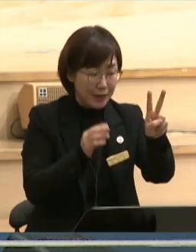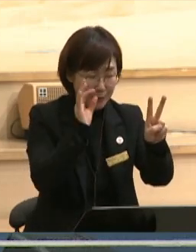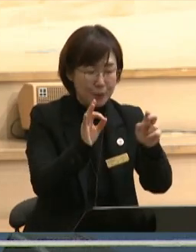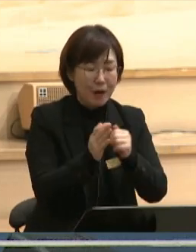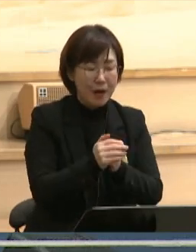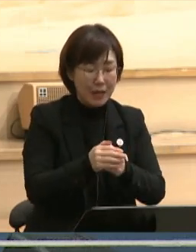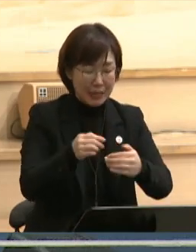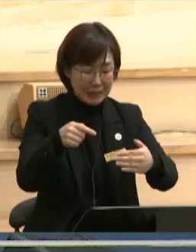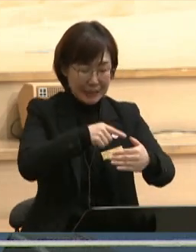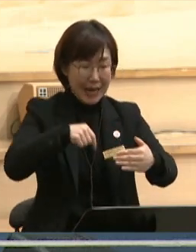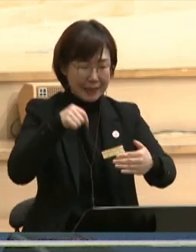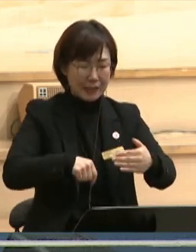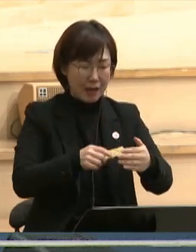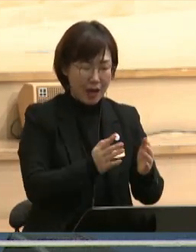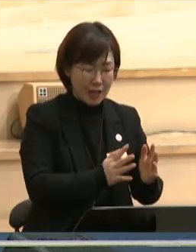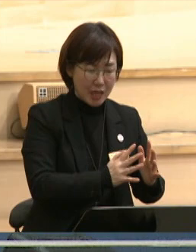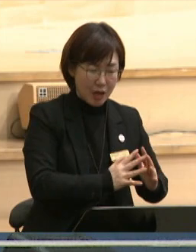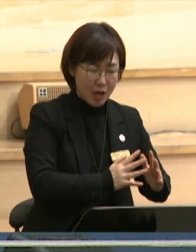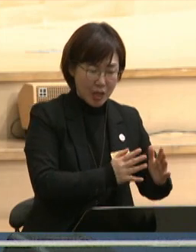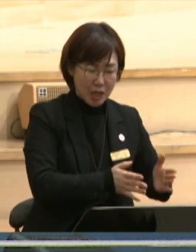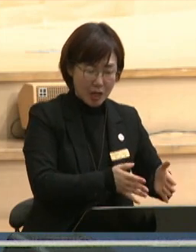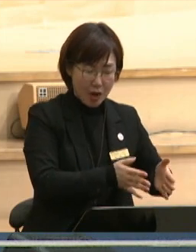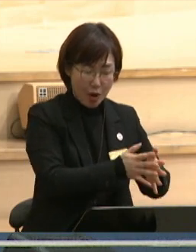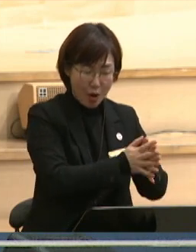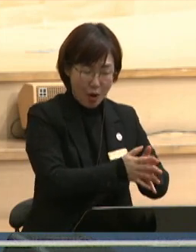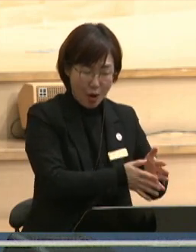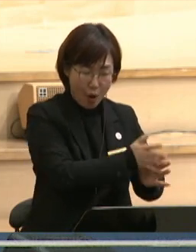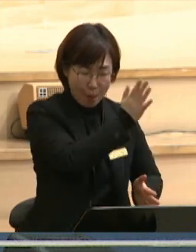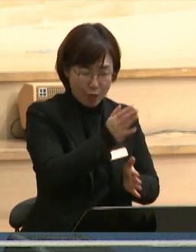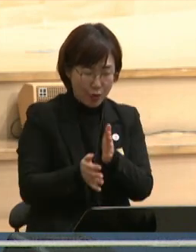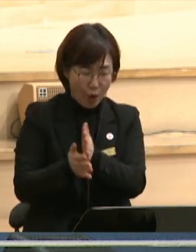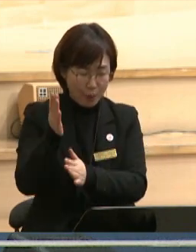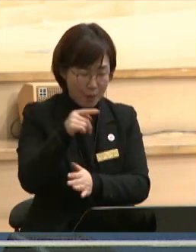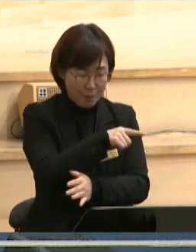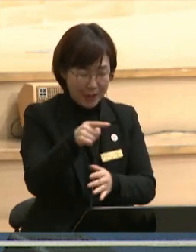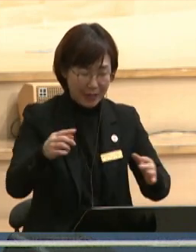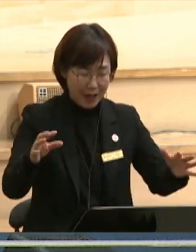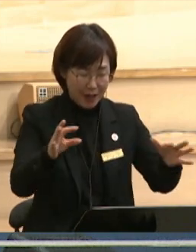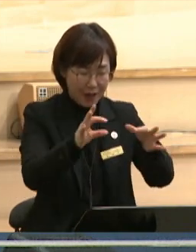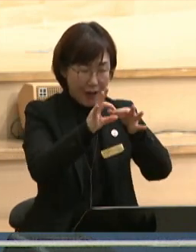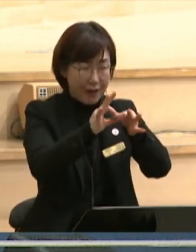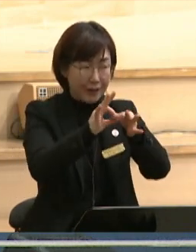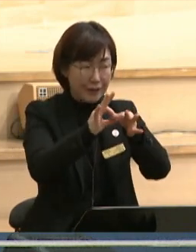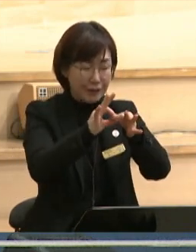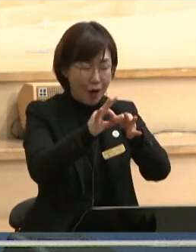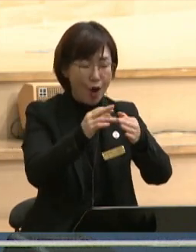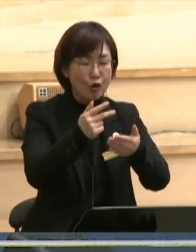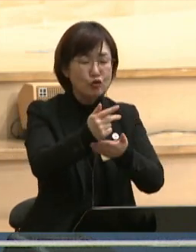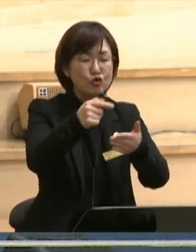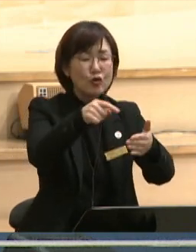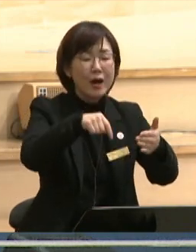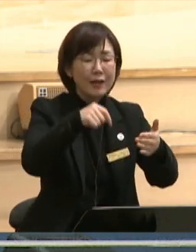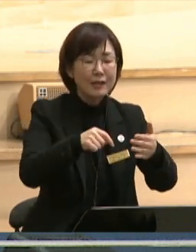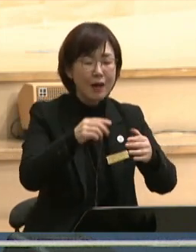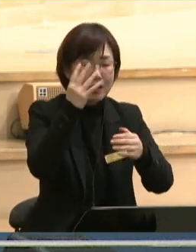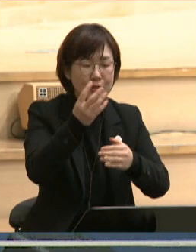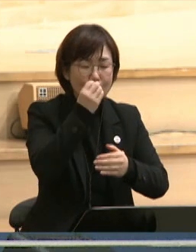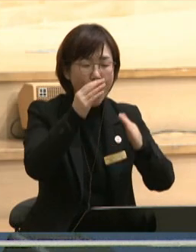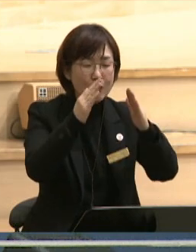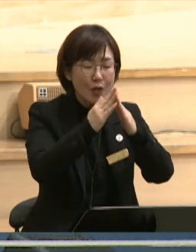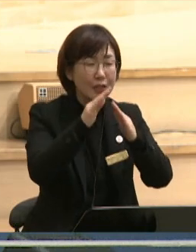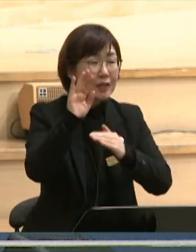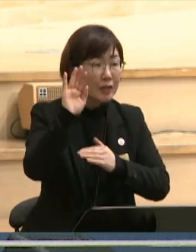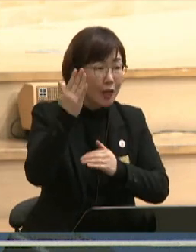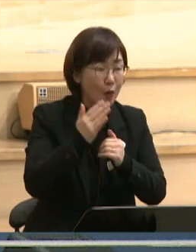건물마다 서로 연결되어 연결하여 주 안에서 성전이 되어가고 너희도 성령